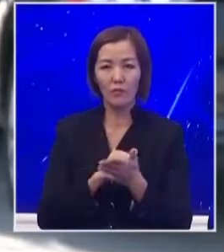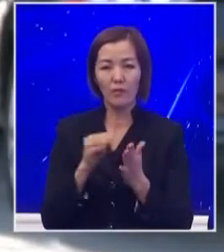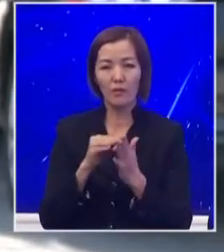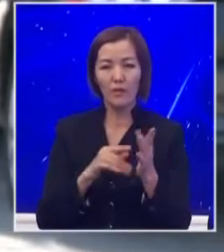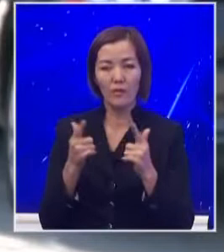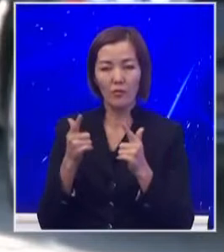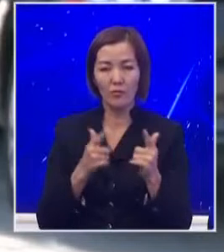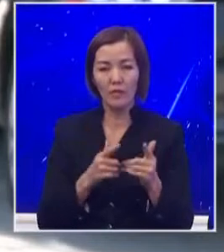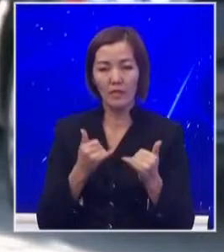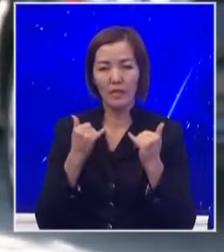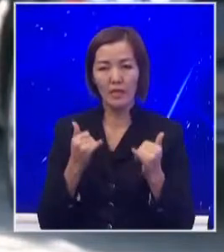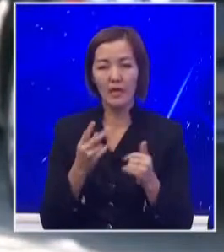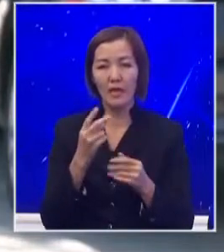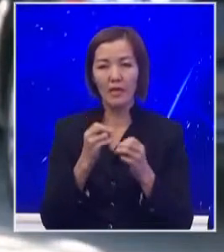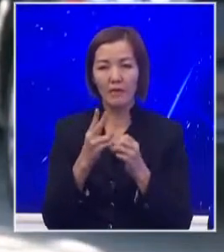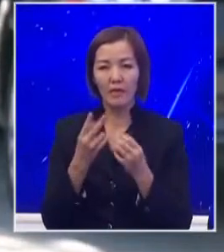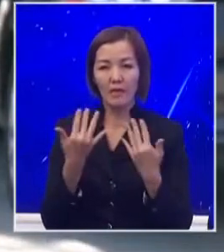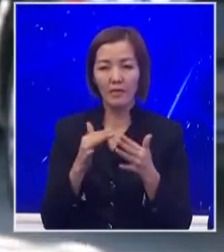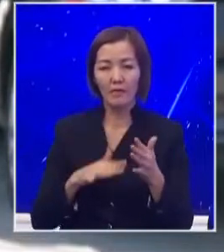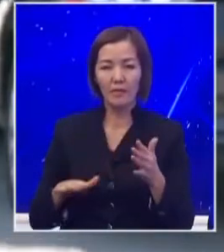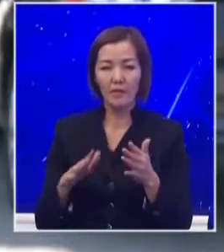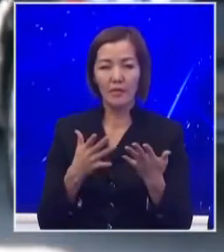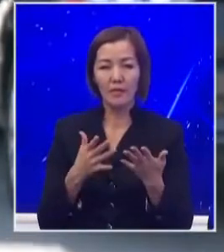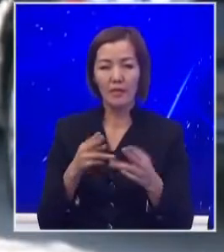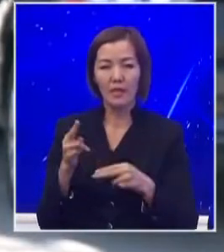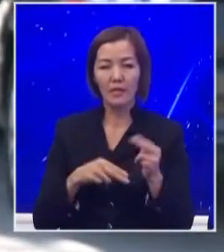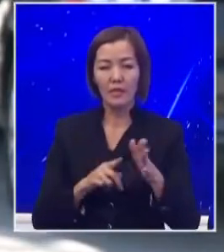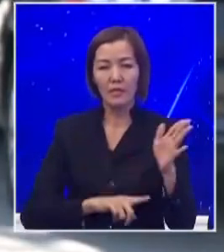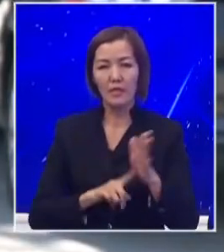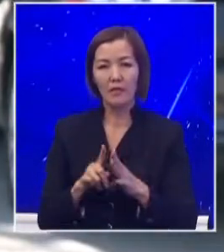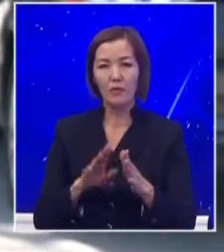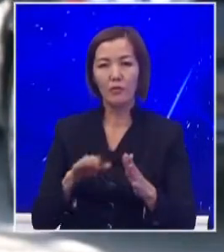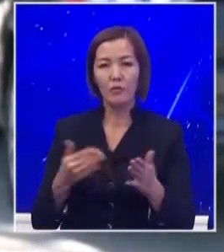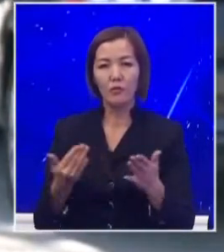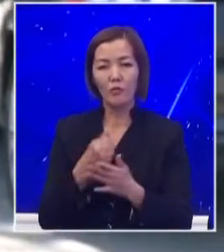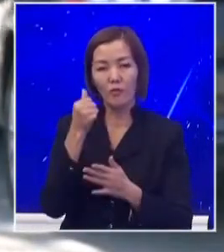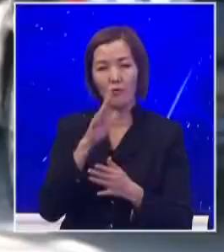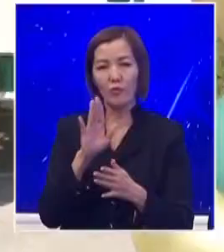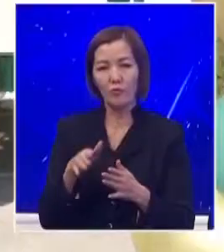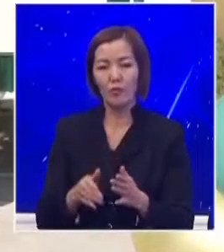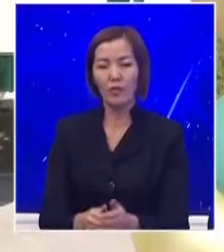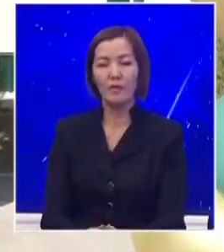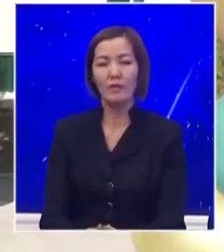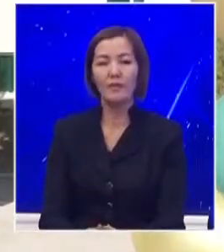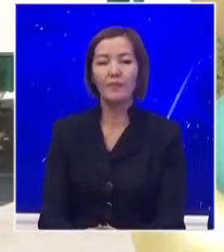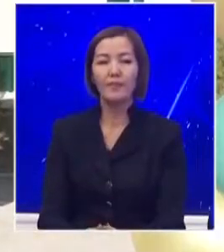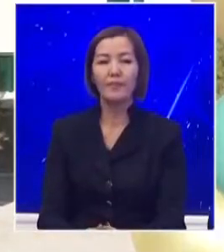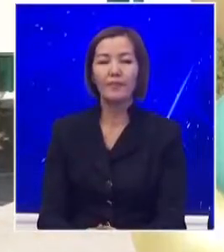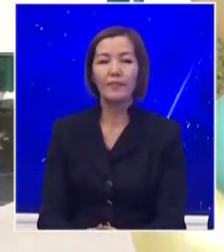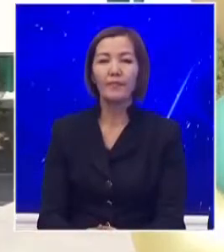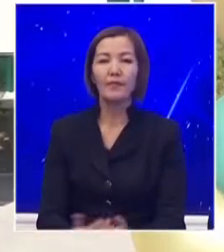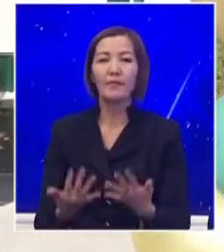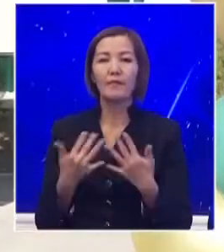проектно-сметная документация для 12 поселков. Строительные работы начнутся после Нового года. Кроме того, в селе